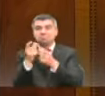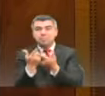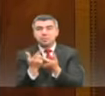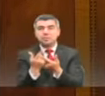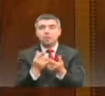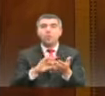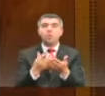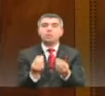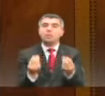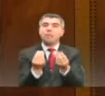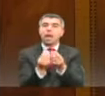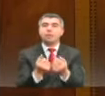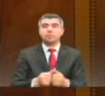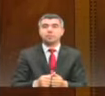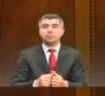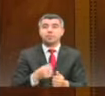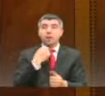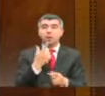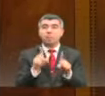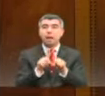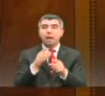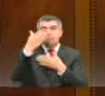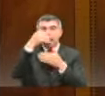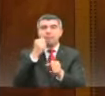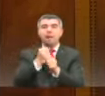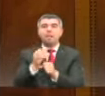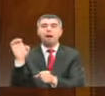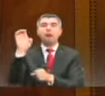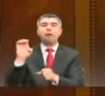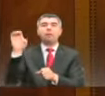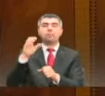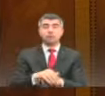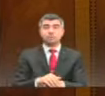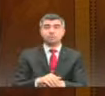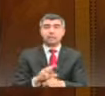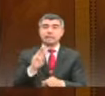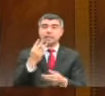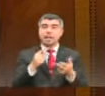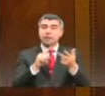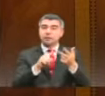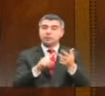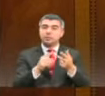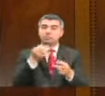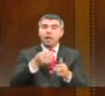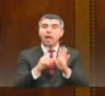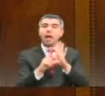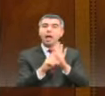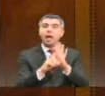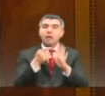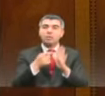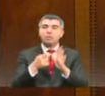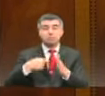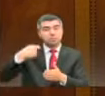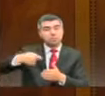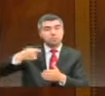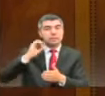في وضعية إعاقة والمهاجرين الأجانب، وثالثاً إقرار آليات قانونية للتعويض